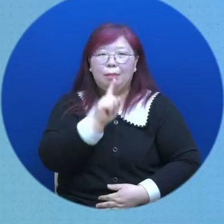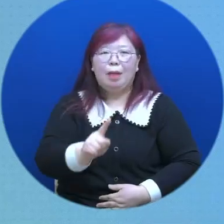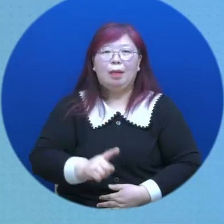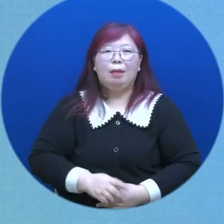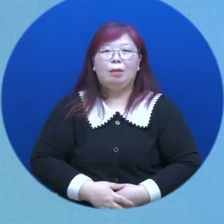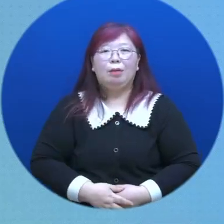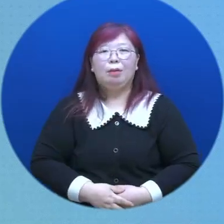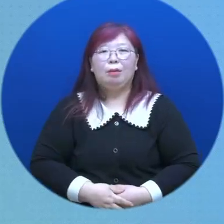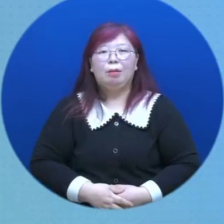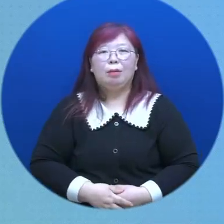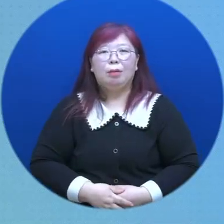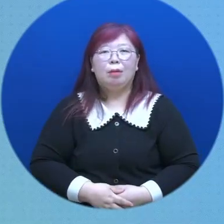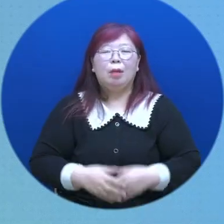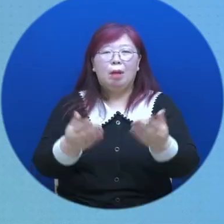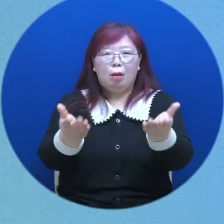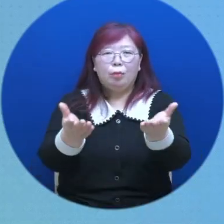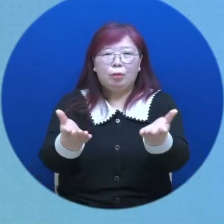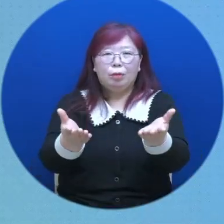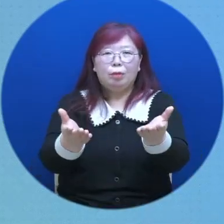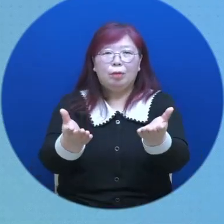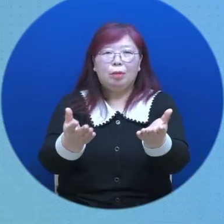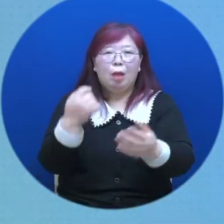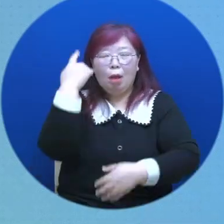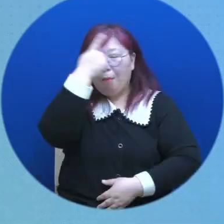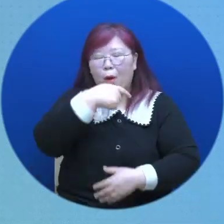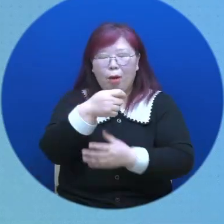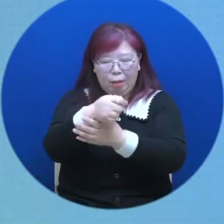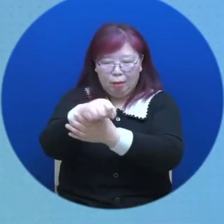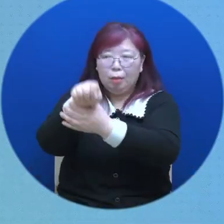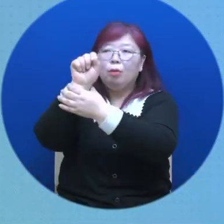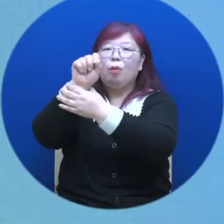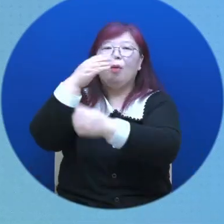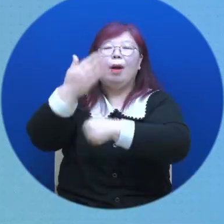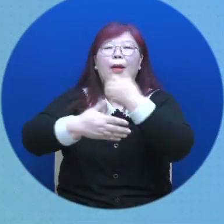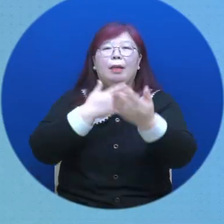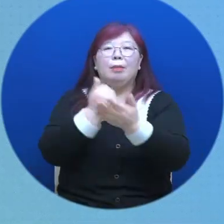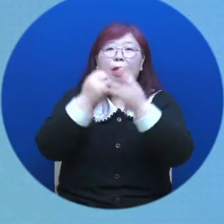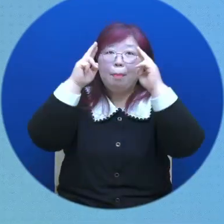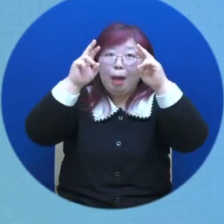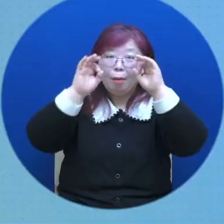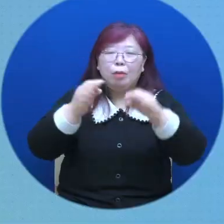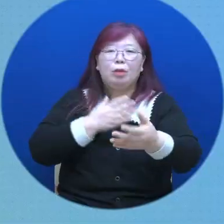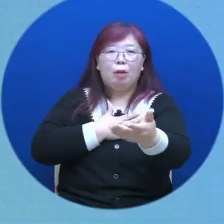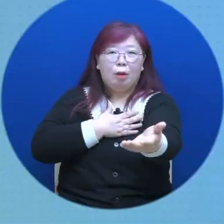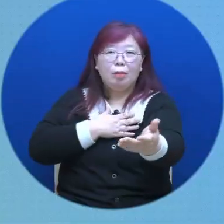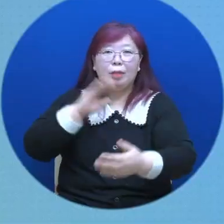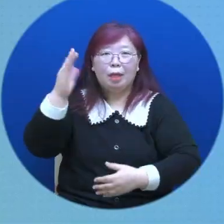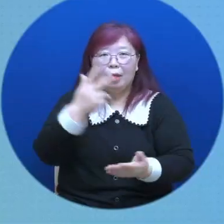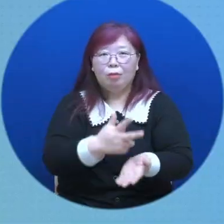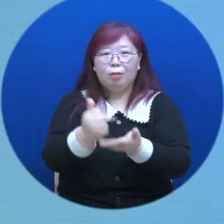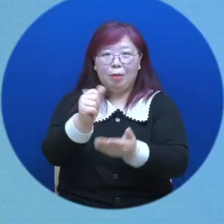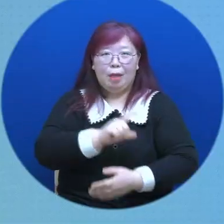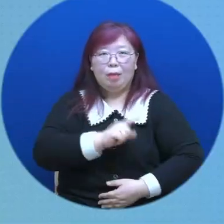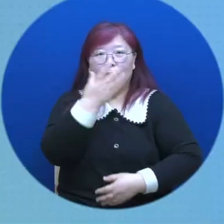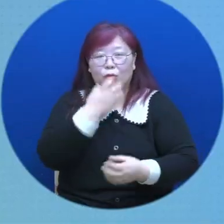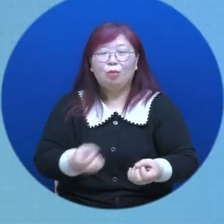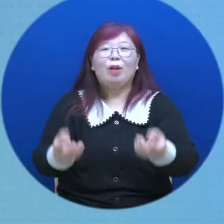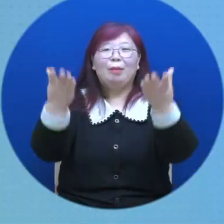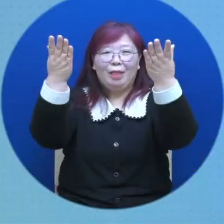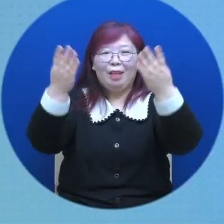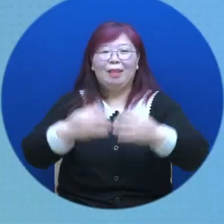말씀이죠. 여러분, 머리를 들고 하나님을 바라보는 저와 여러분 되기를 주의 이름으로